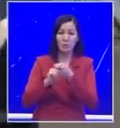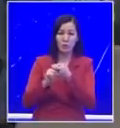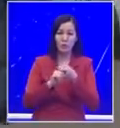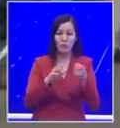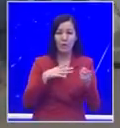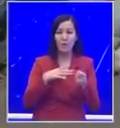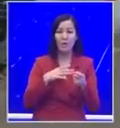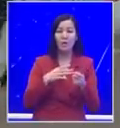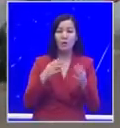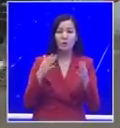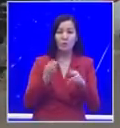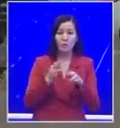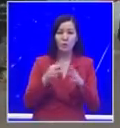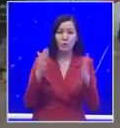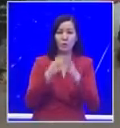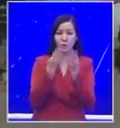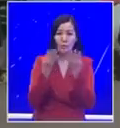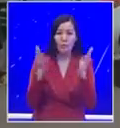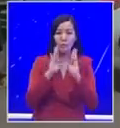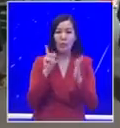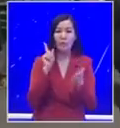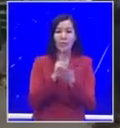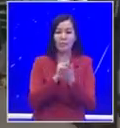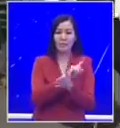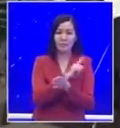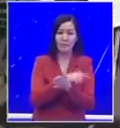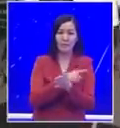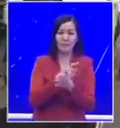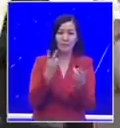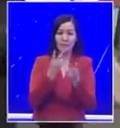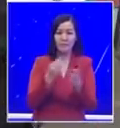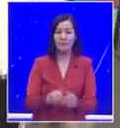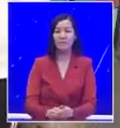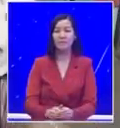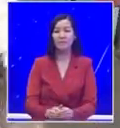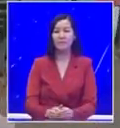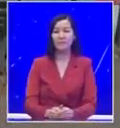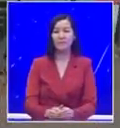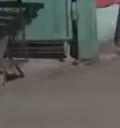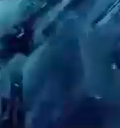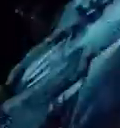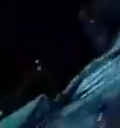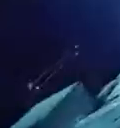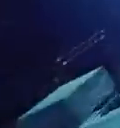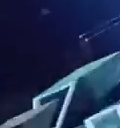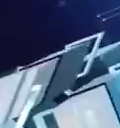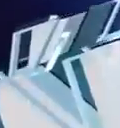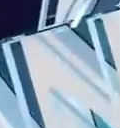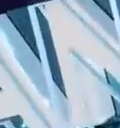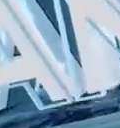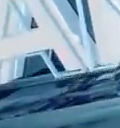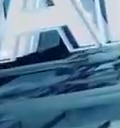Сондықтан үйден шықпауларыңызды сұраймыз. Елана Серікбайқызы, Әсет Дүйсенбек, Жетісу телеарнасы, Талдықорған.